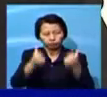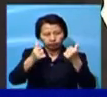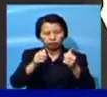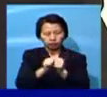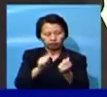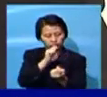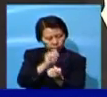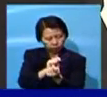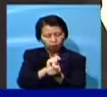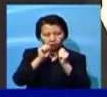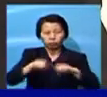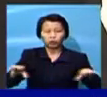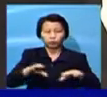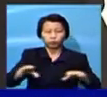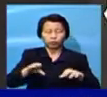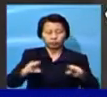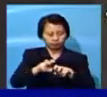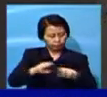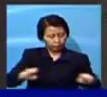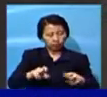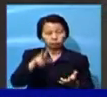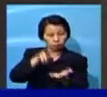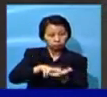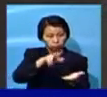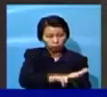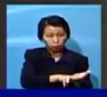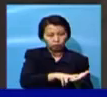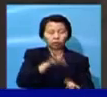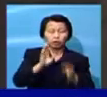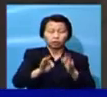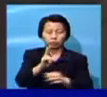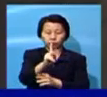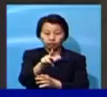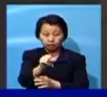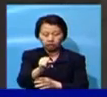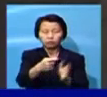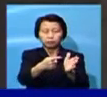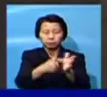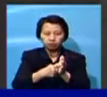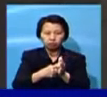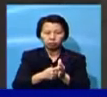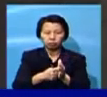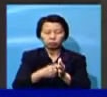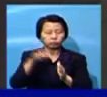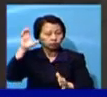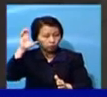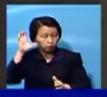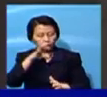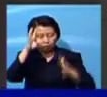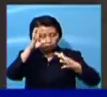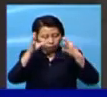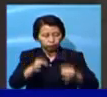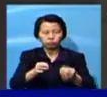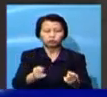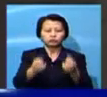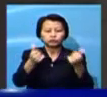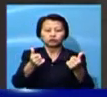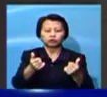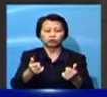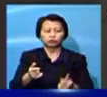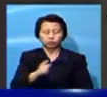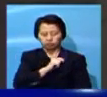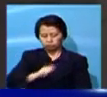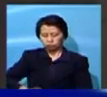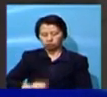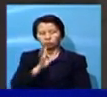dan tepat dapat dibuat oleh panel bertauliah apatah lagi jika kes tersebut memerlukan pendengaran dan keputusan segera jelas Tan Sri